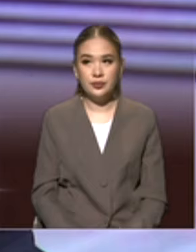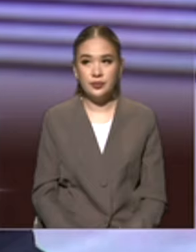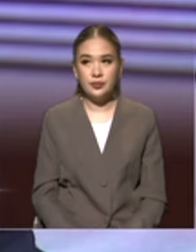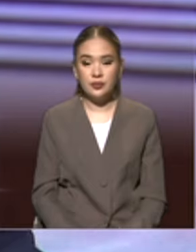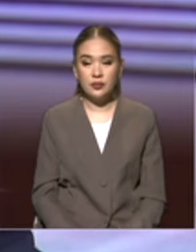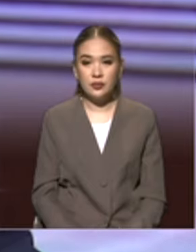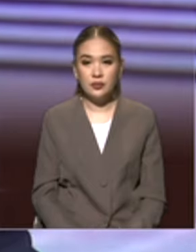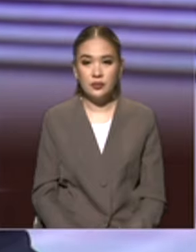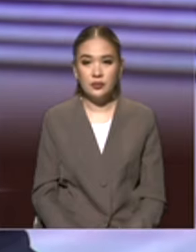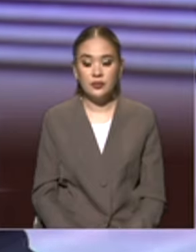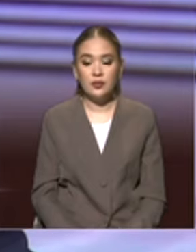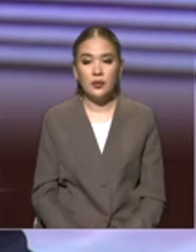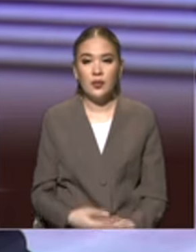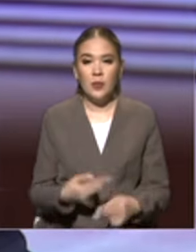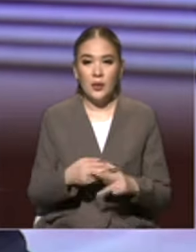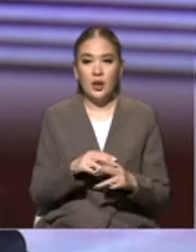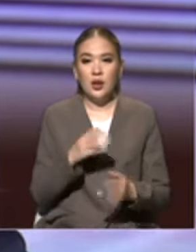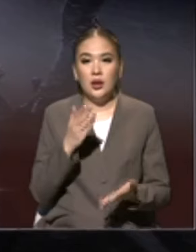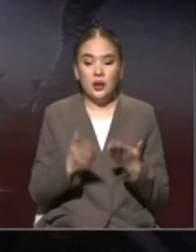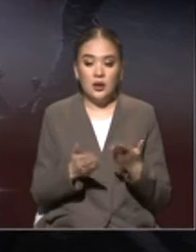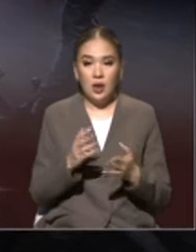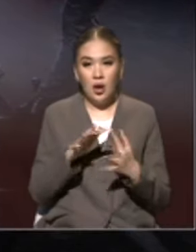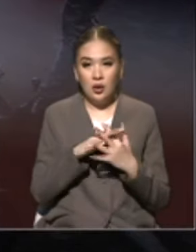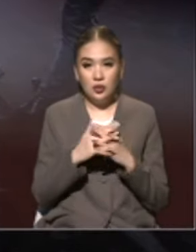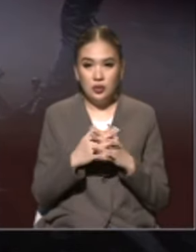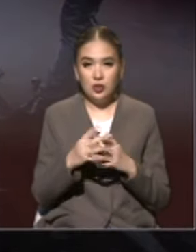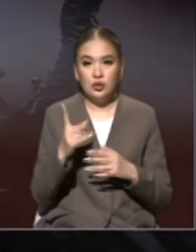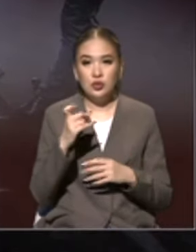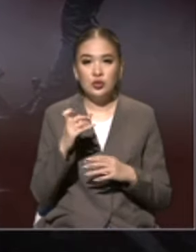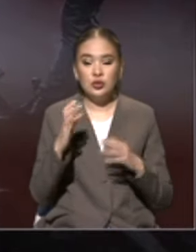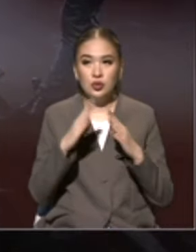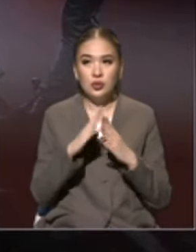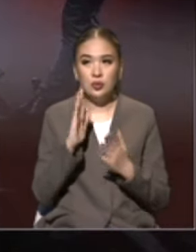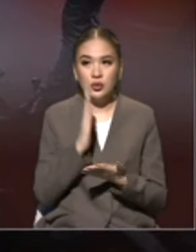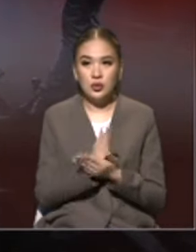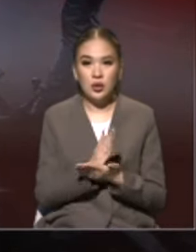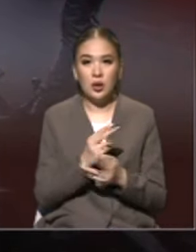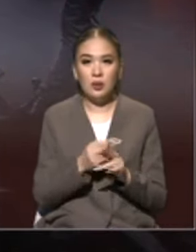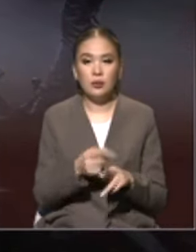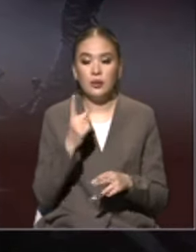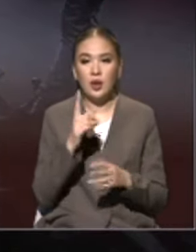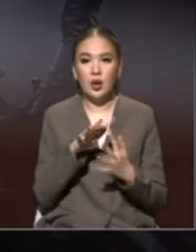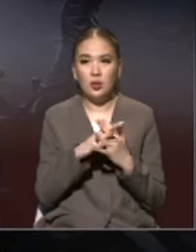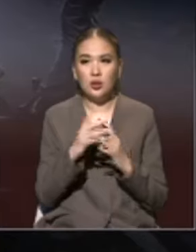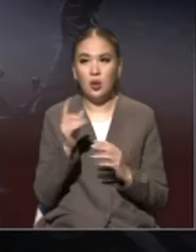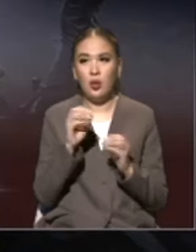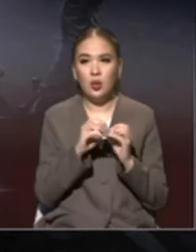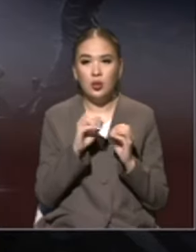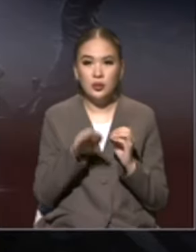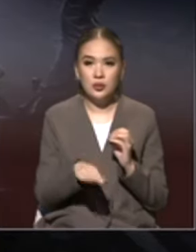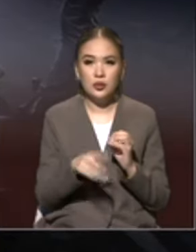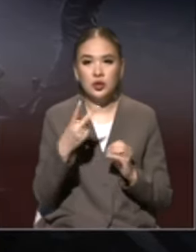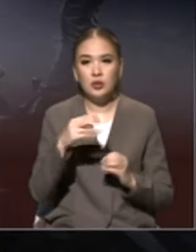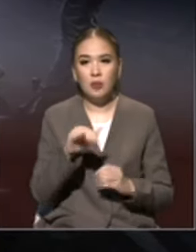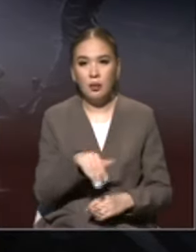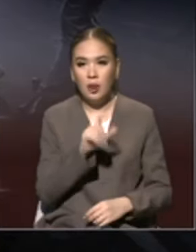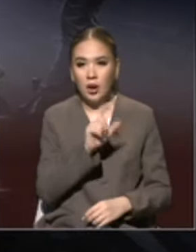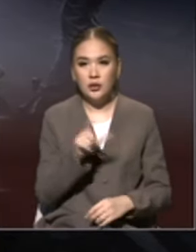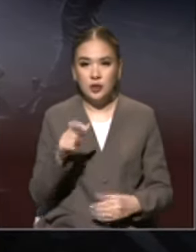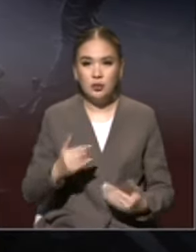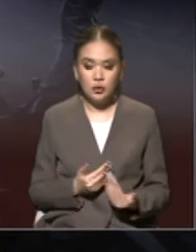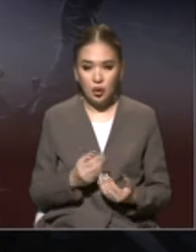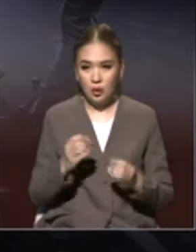Енді егер бір ауылда 100 үй болатын болса, 15 миллион көп. Ауылдың әкімі, ал егер бір ауылда 10 мың, 20 мың адам тұратын болса, 15 миллион түк